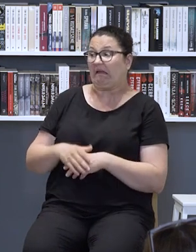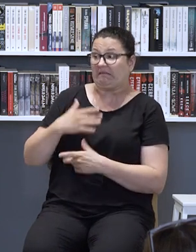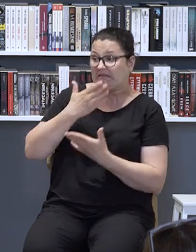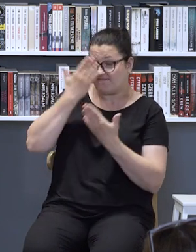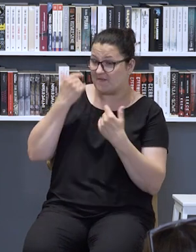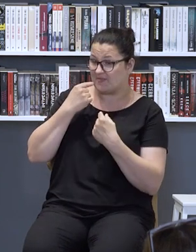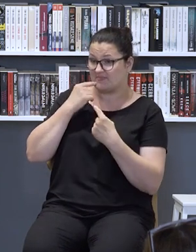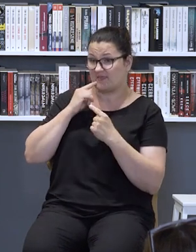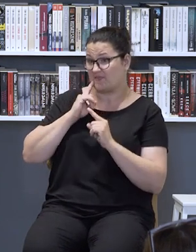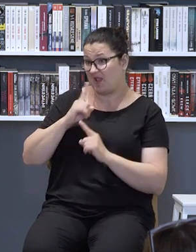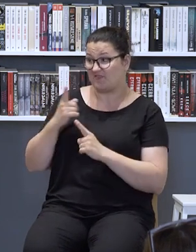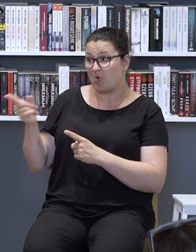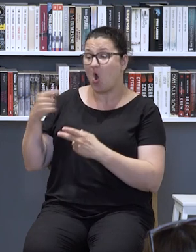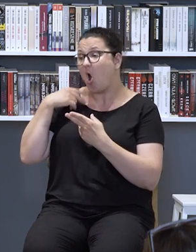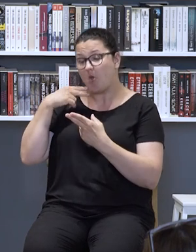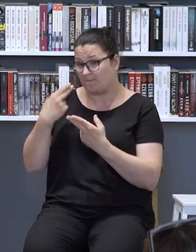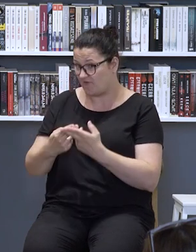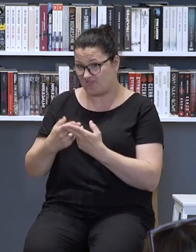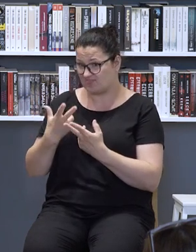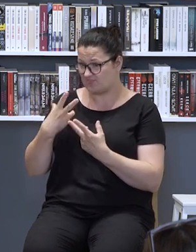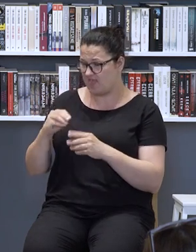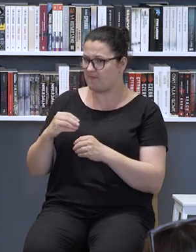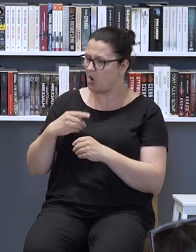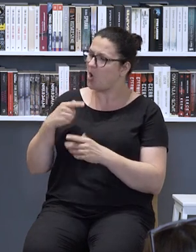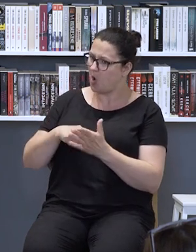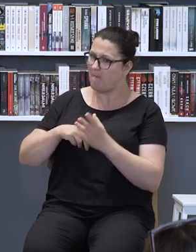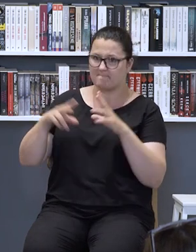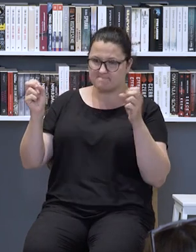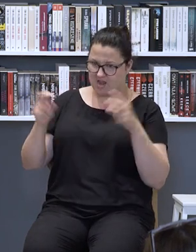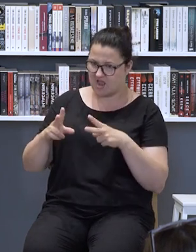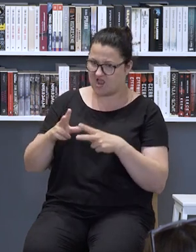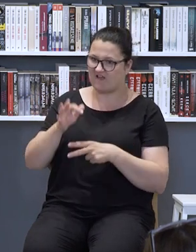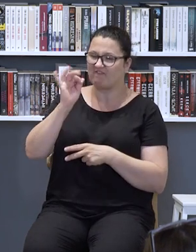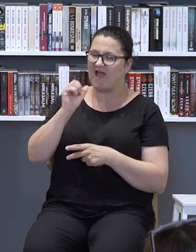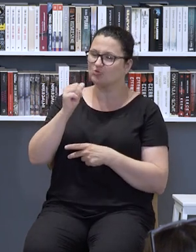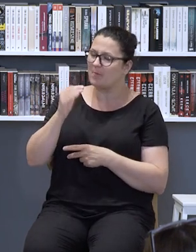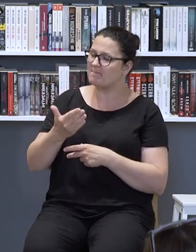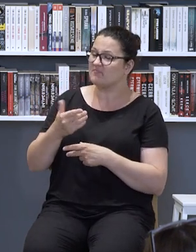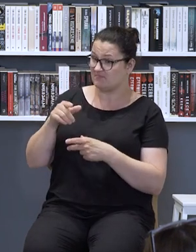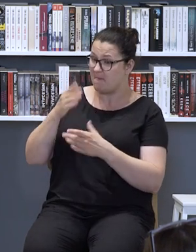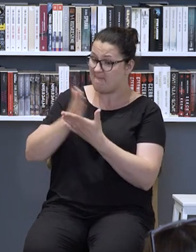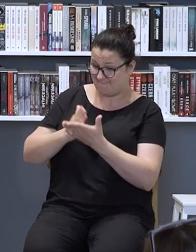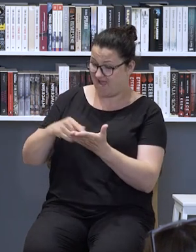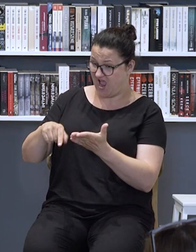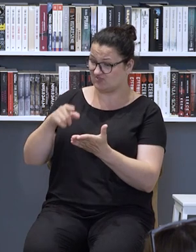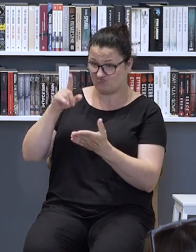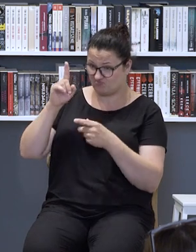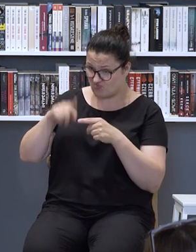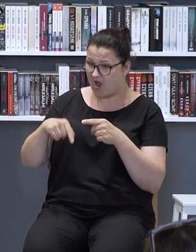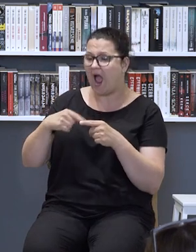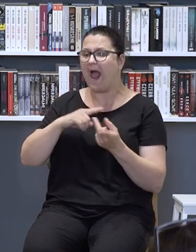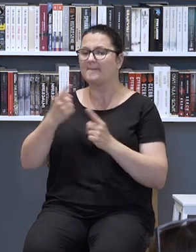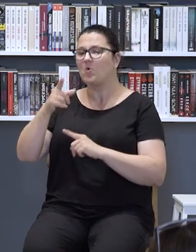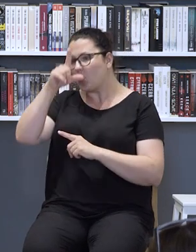nie odpowiadasz na to pytanie, czy to jest fatum, w tym sensie, czy ta mapa jest przeklęta, czy to ludzie są jakby źli z natury i ta mapa